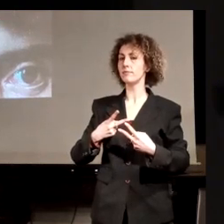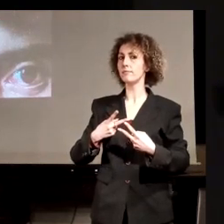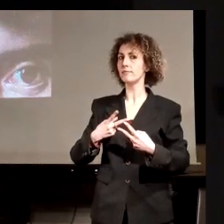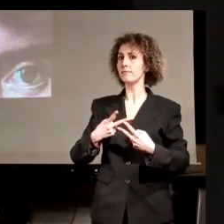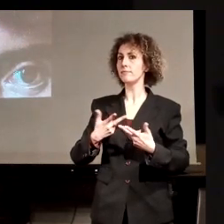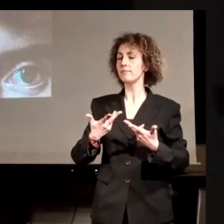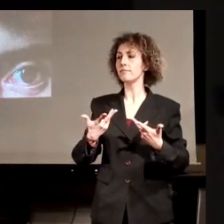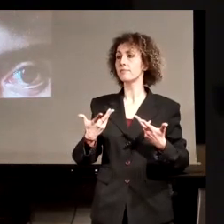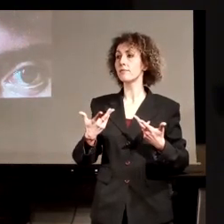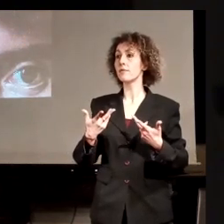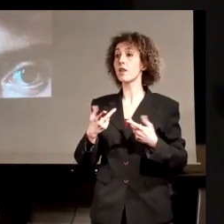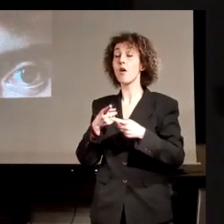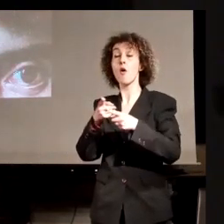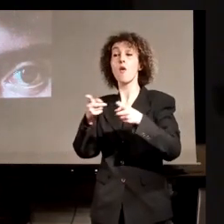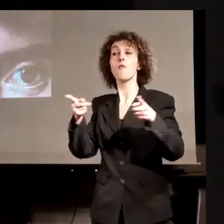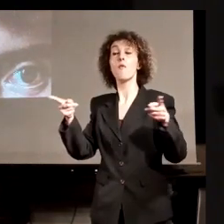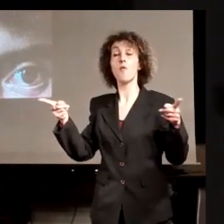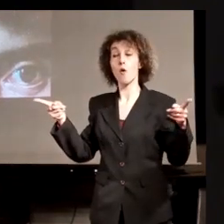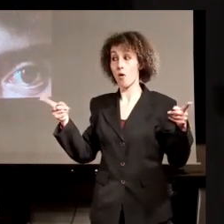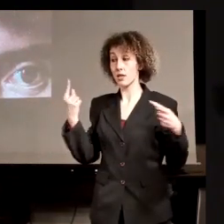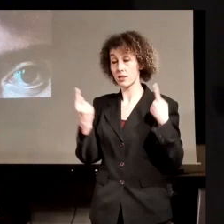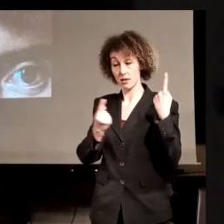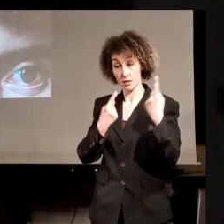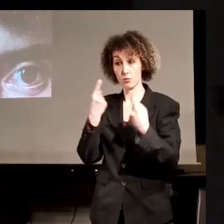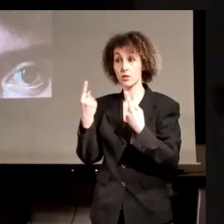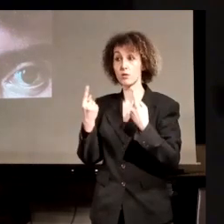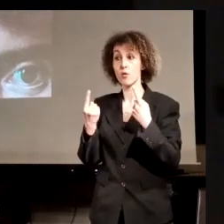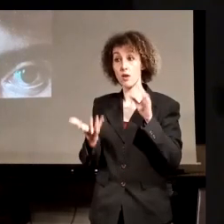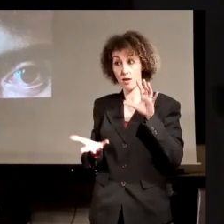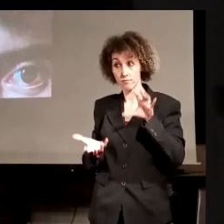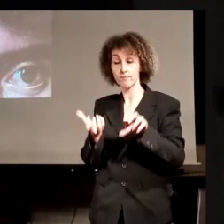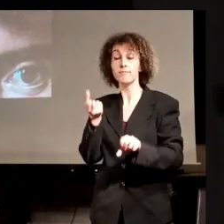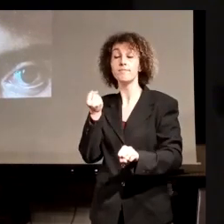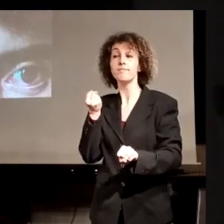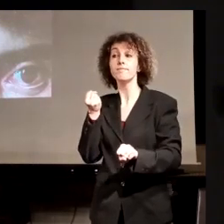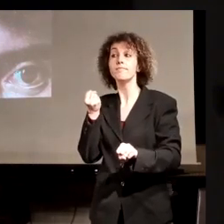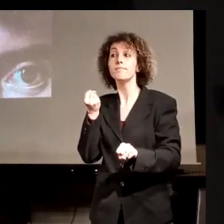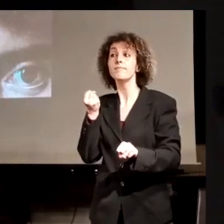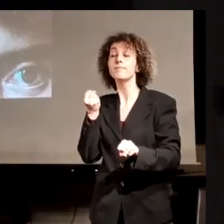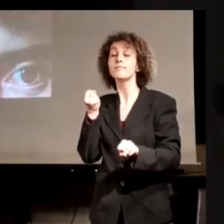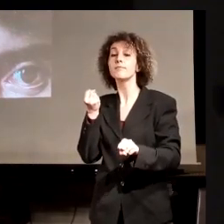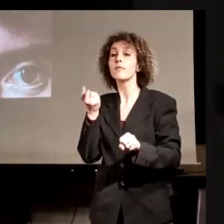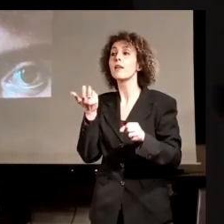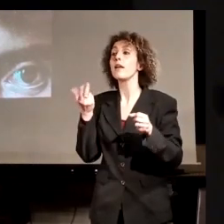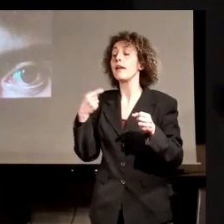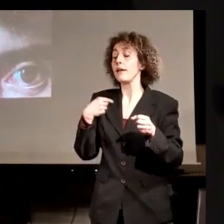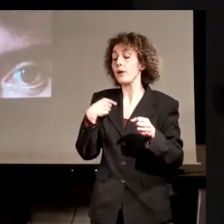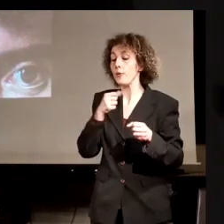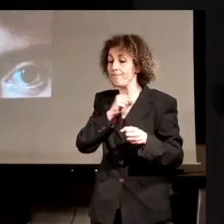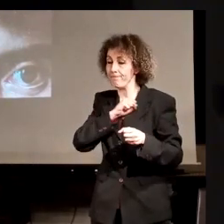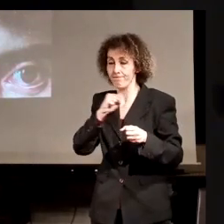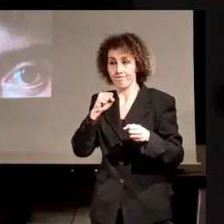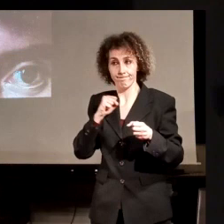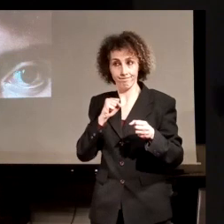se a vita deciso di approfittare di quanto è accaduto sono ovviamente impotente